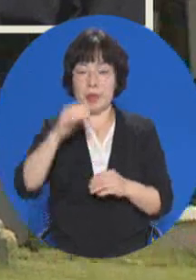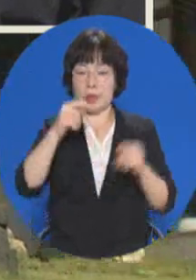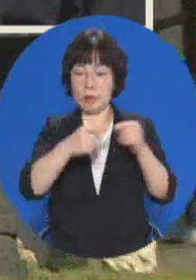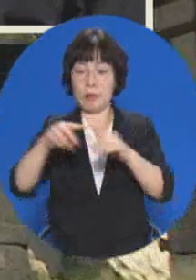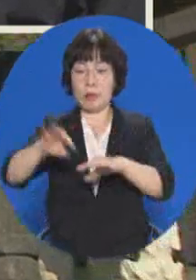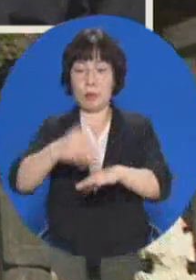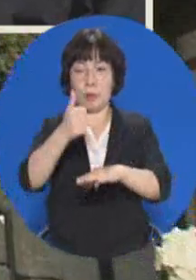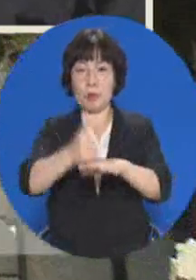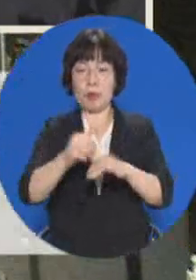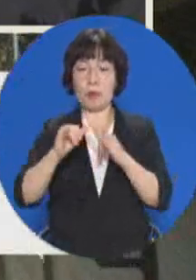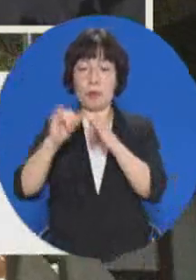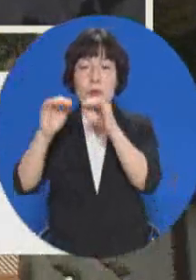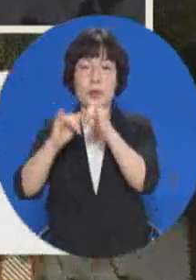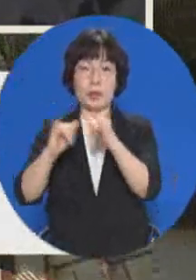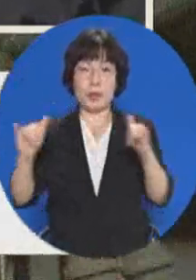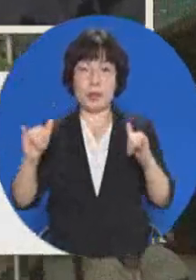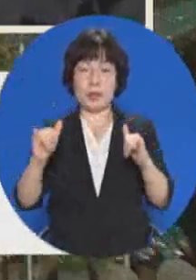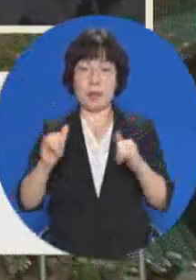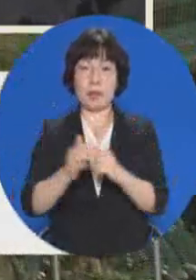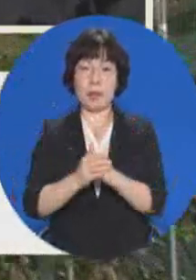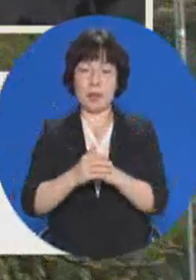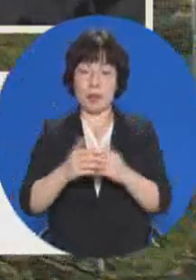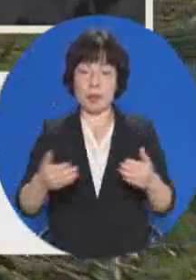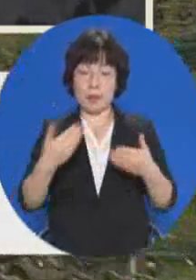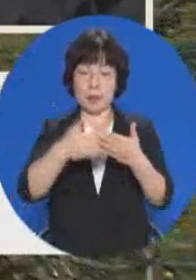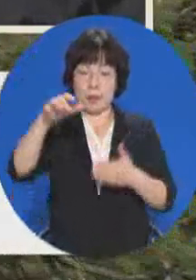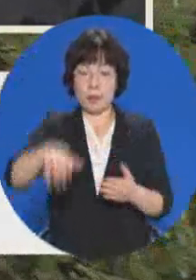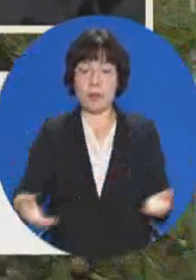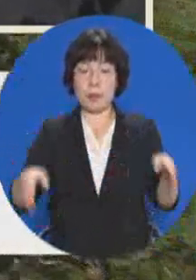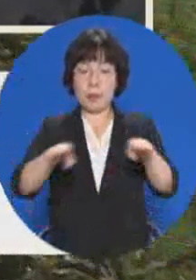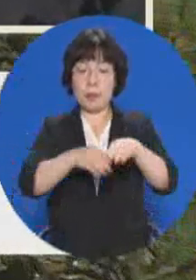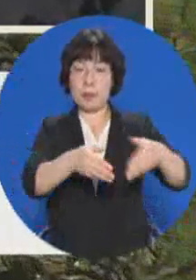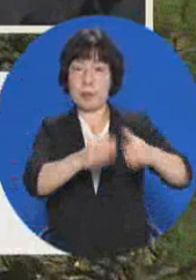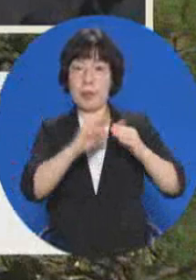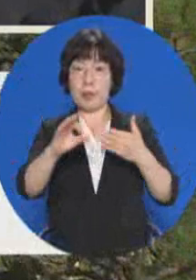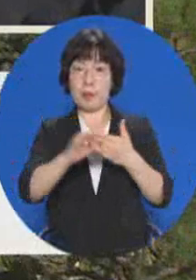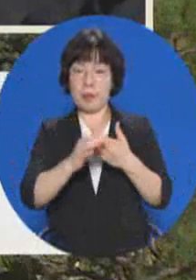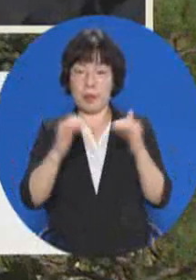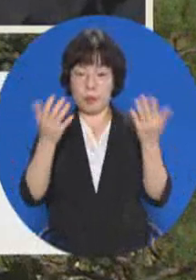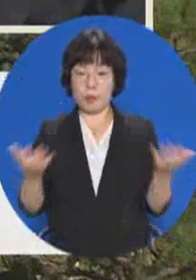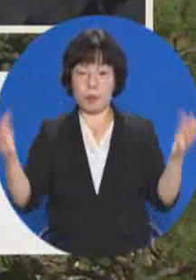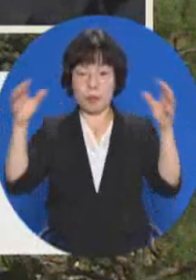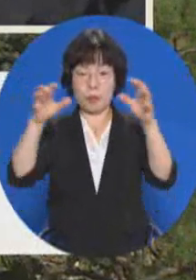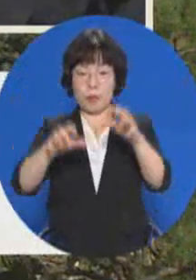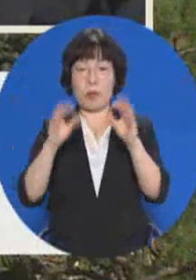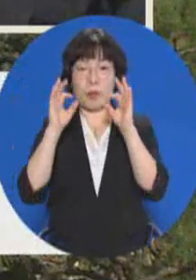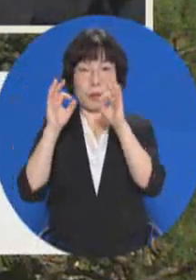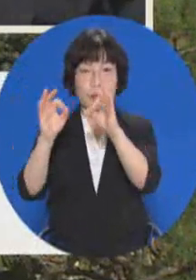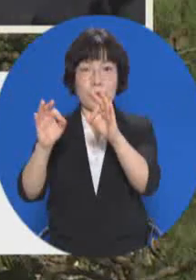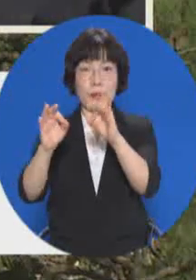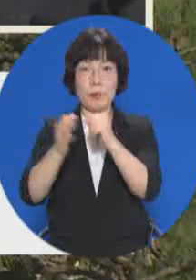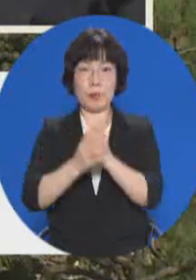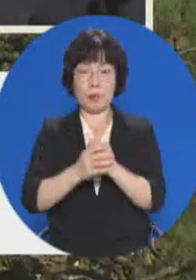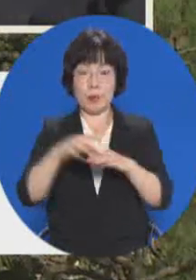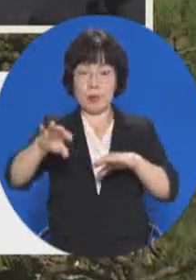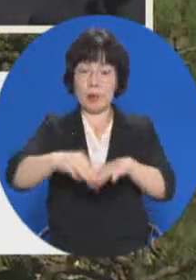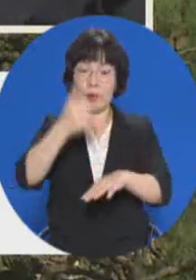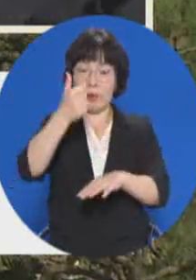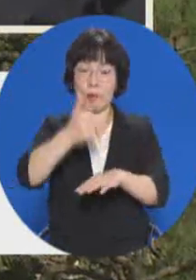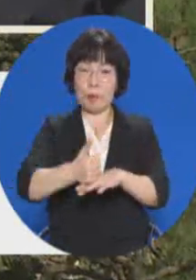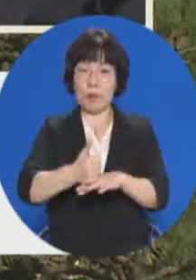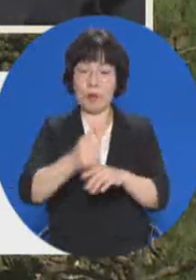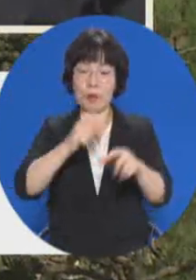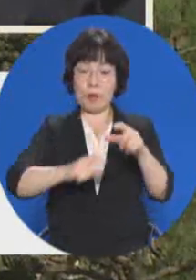세종대왕처럼 훌륭한 인우 동상을 미술관에 설치해 놓으면 많은 분들이 와서 보고 세종대왕을 한 번